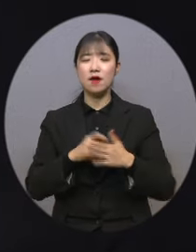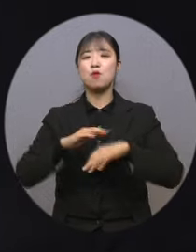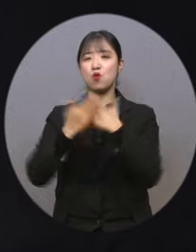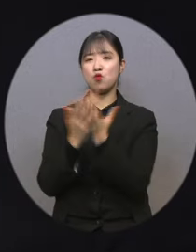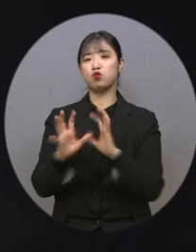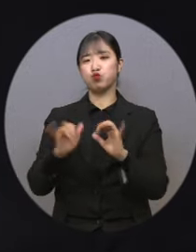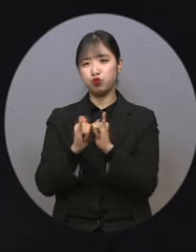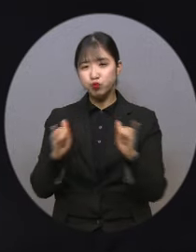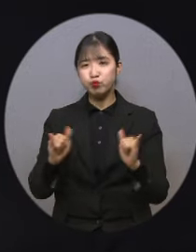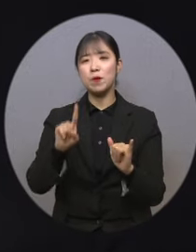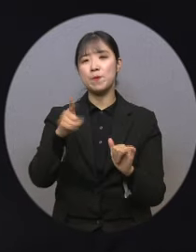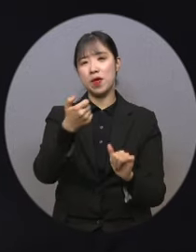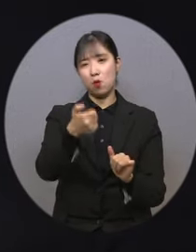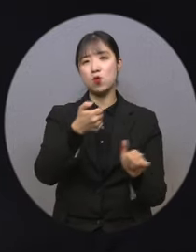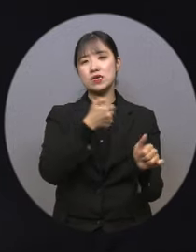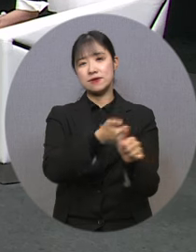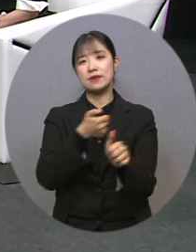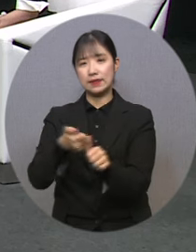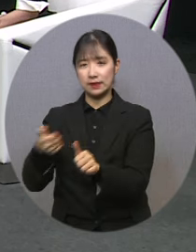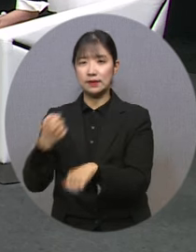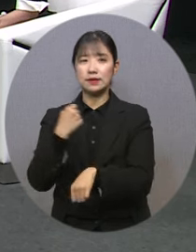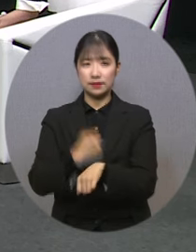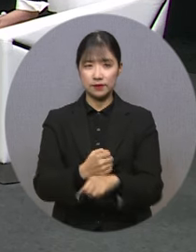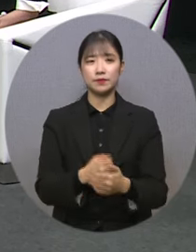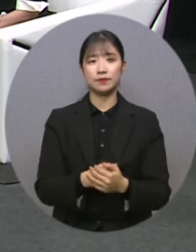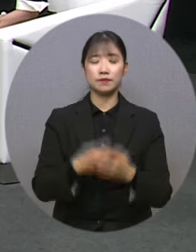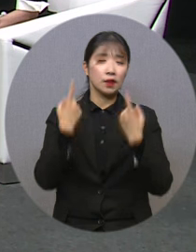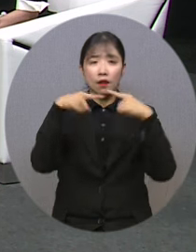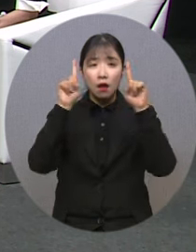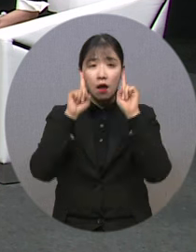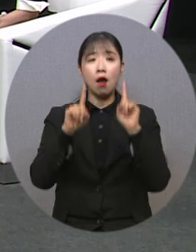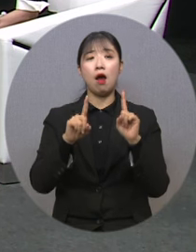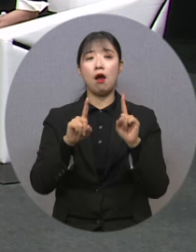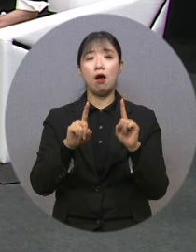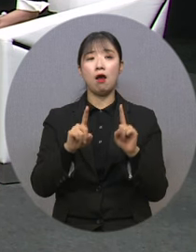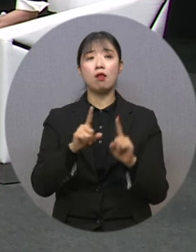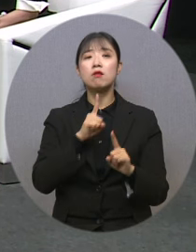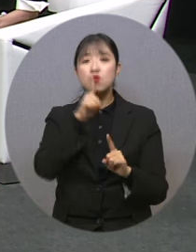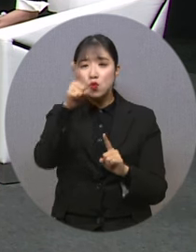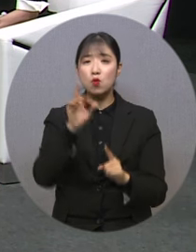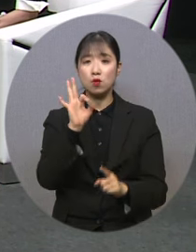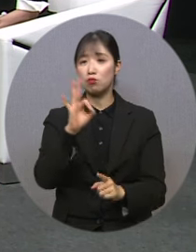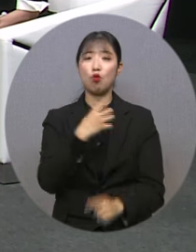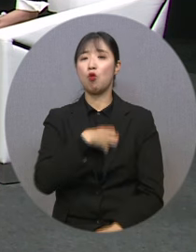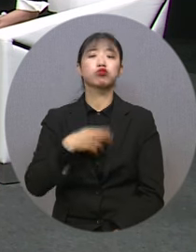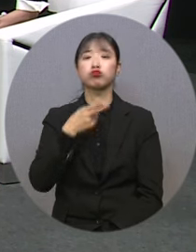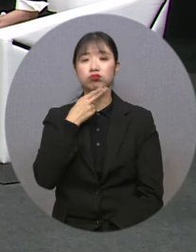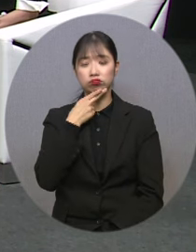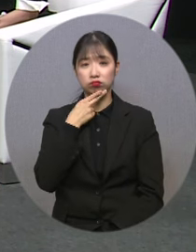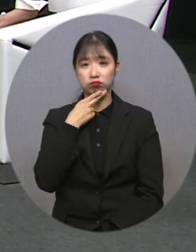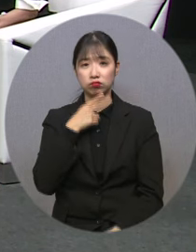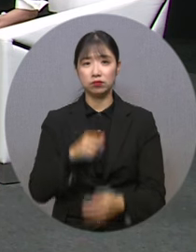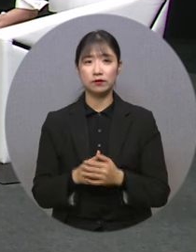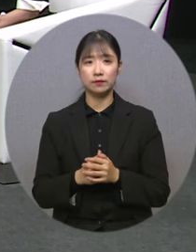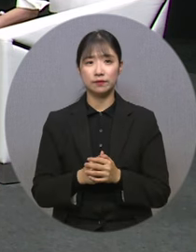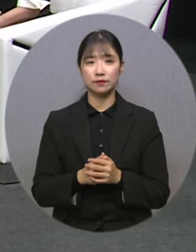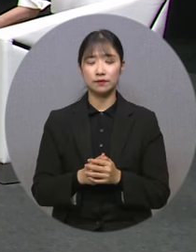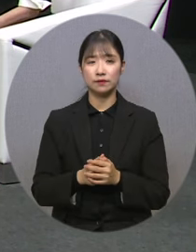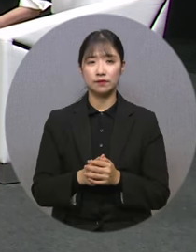말이죠 18세 있어 대학 등록금 걱정 보세요 매울 배우 심히 나오니까 아아악